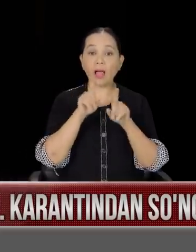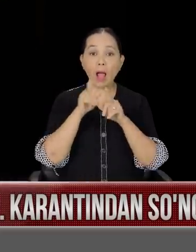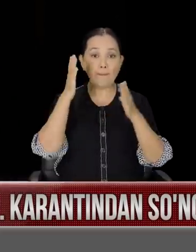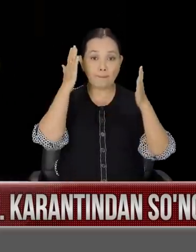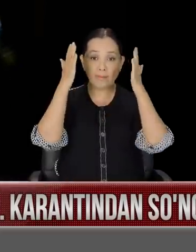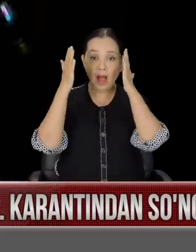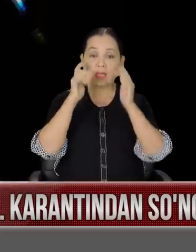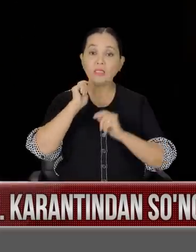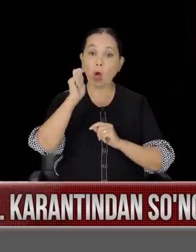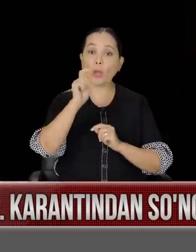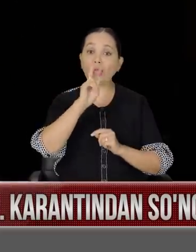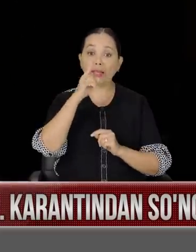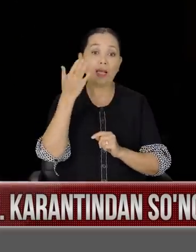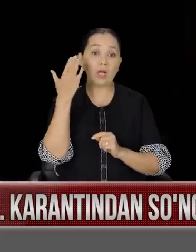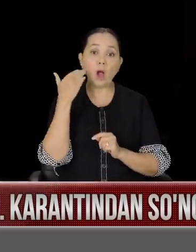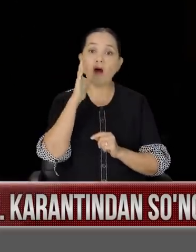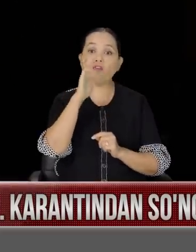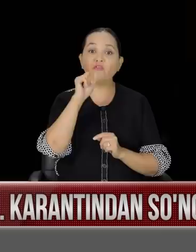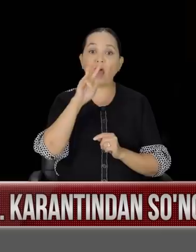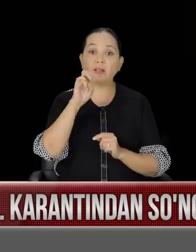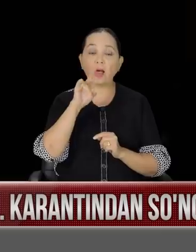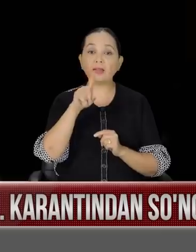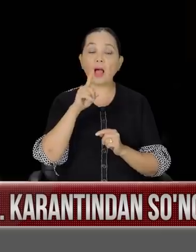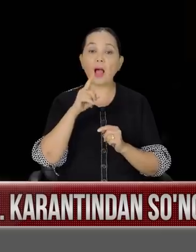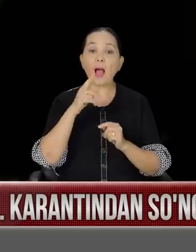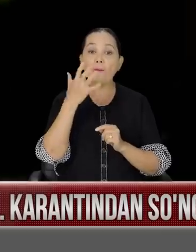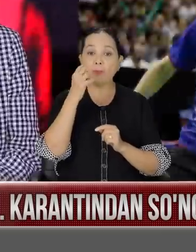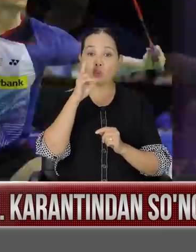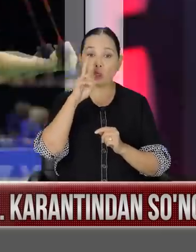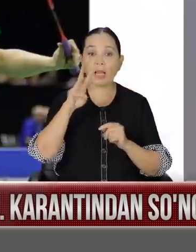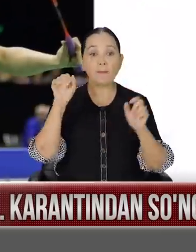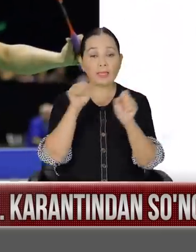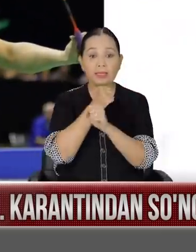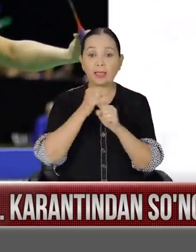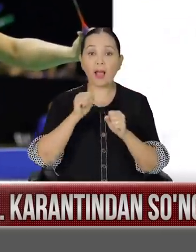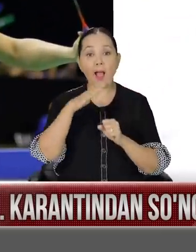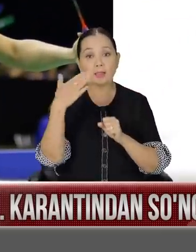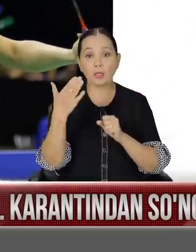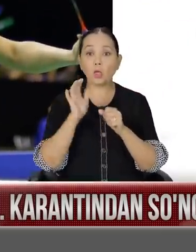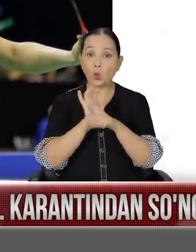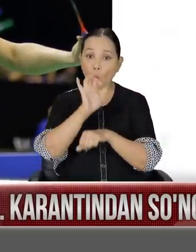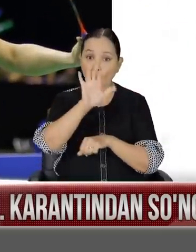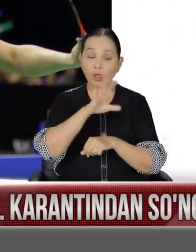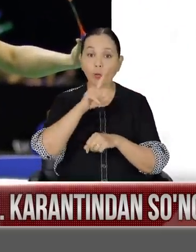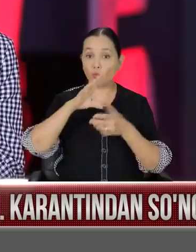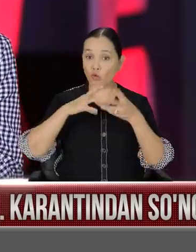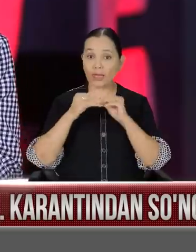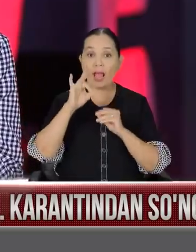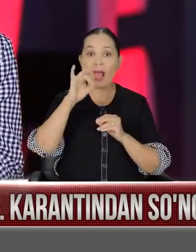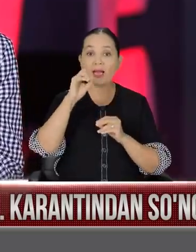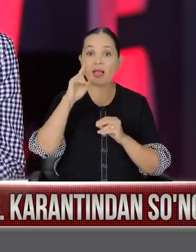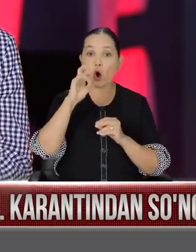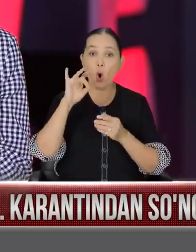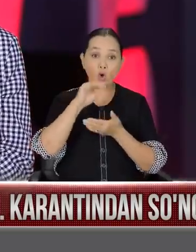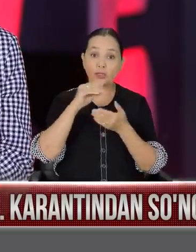Malayziyalik badmintonchi 2 yil avval volanni deyarli 500 km tezlikda raqib tomon yo'naltira olgan. Bu natija rekord deb